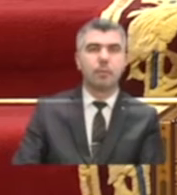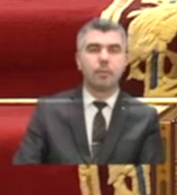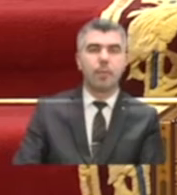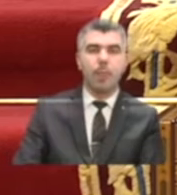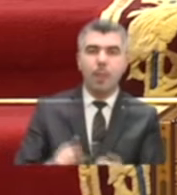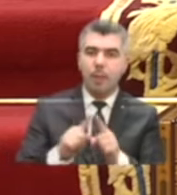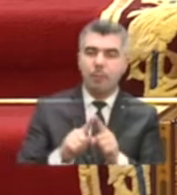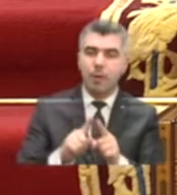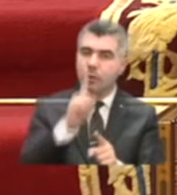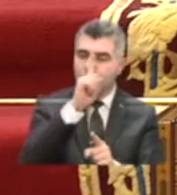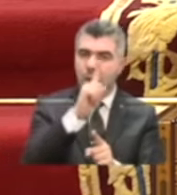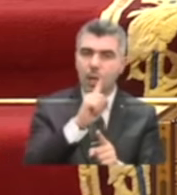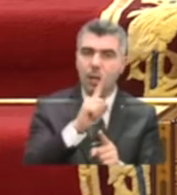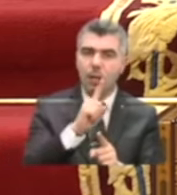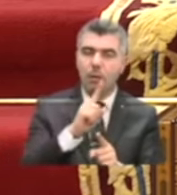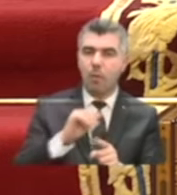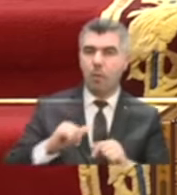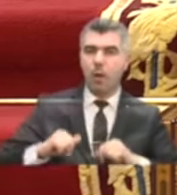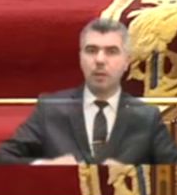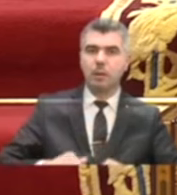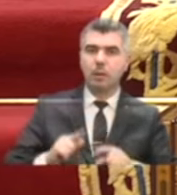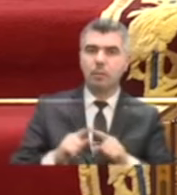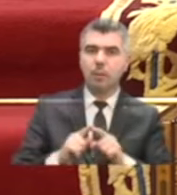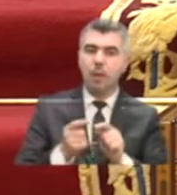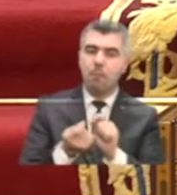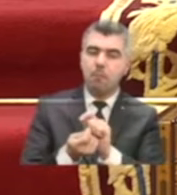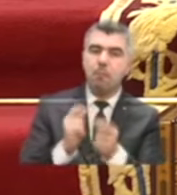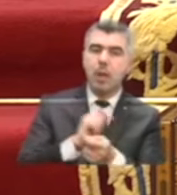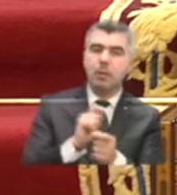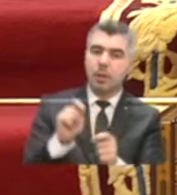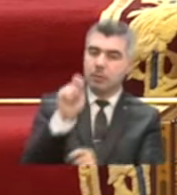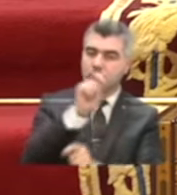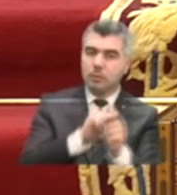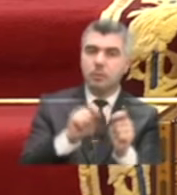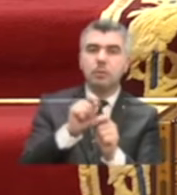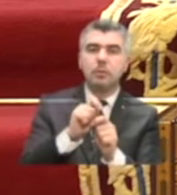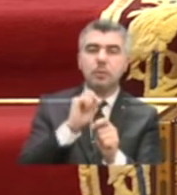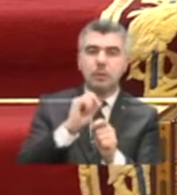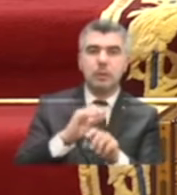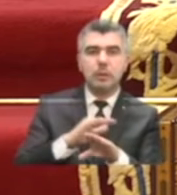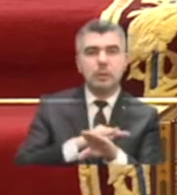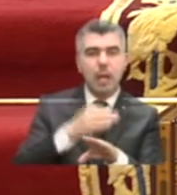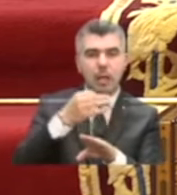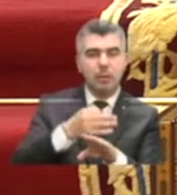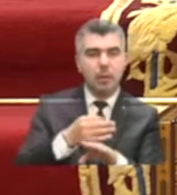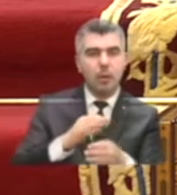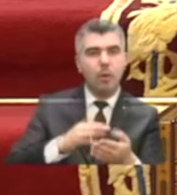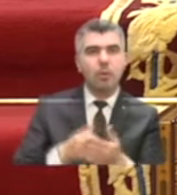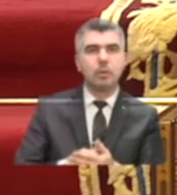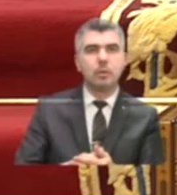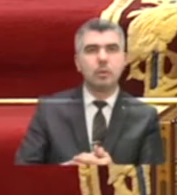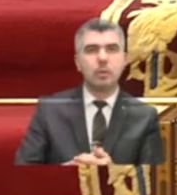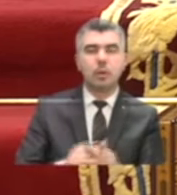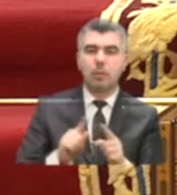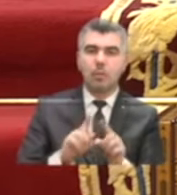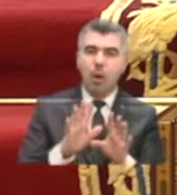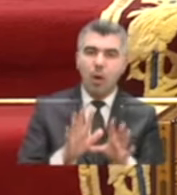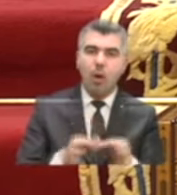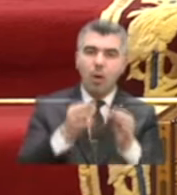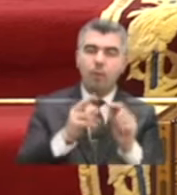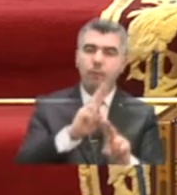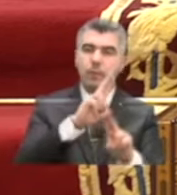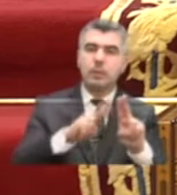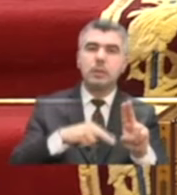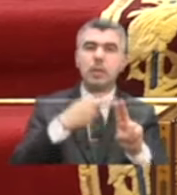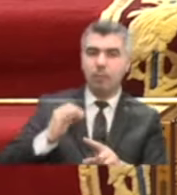كنتمنى ان المناظره كما من اجل اعاده صياغه هذه السياسه العموميه، ويكون على الاقل نلقى واحد الجواب شافي لهذا